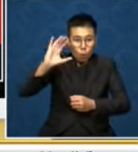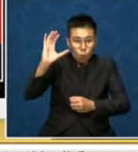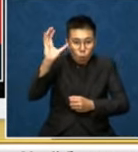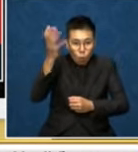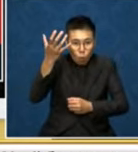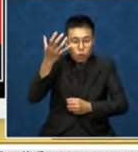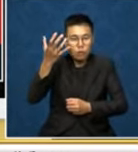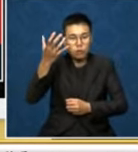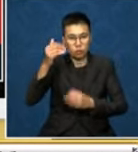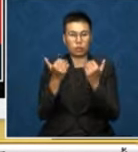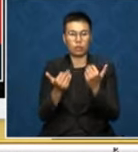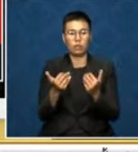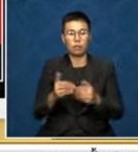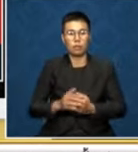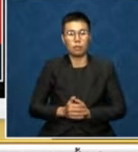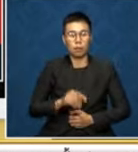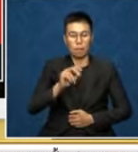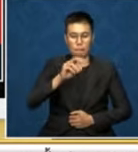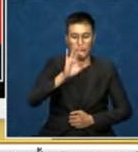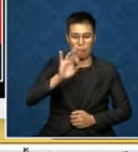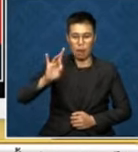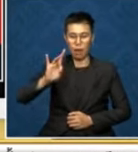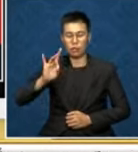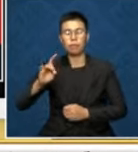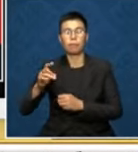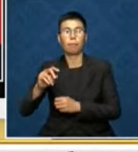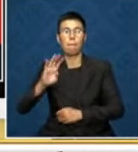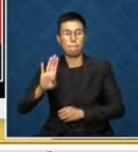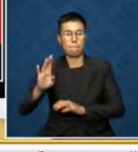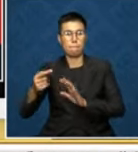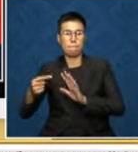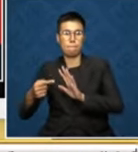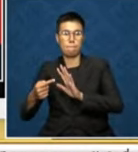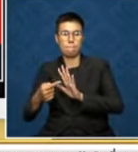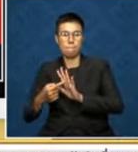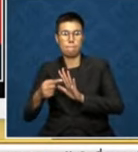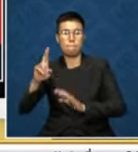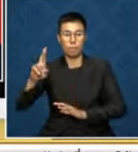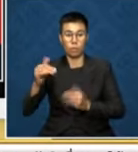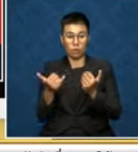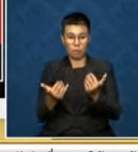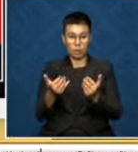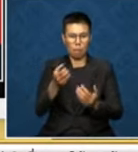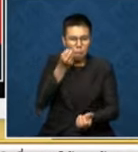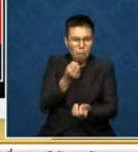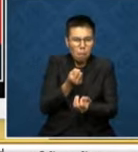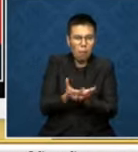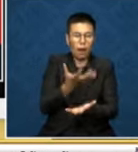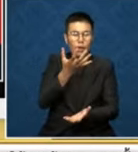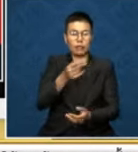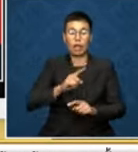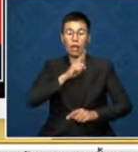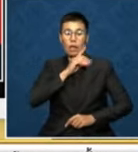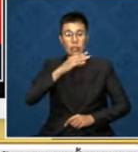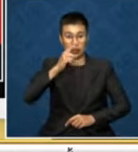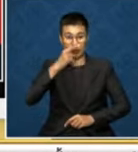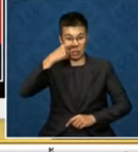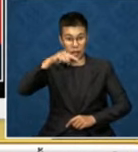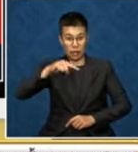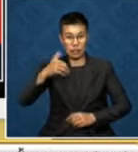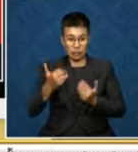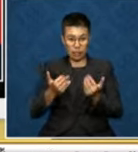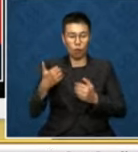ขนาดน้ำมันดิบโลกในขณะนี้เฉลี่ย88เหรียญต่อบาร์เรลราคาน้ำมันดิบขายปลีกในขณะในบ้านเรายังแพงขนาดนี้ถ้าราคาน้ำมัน